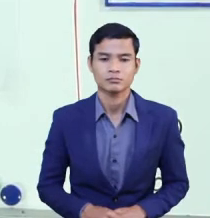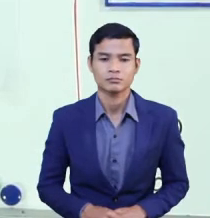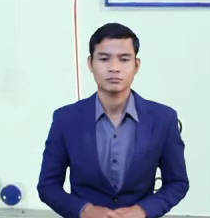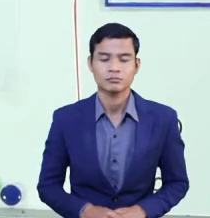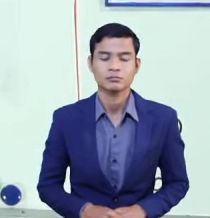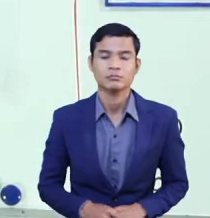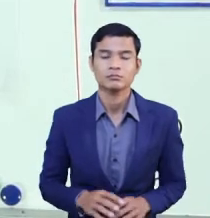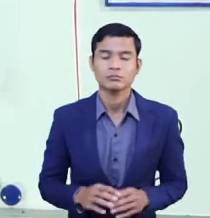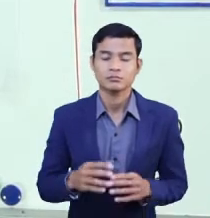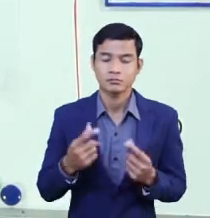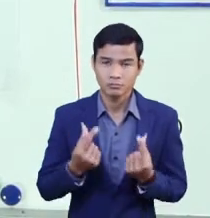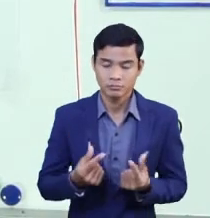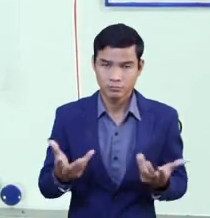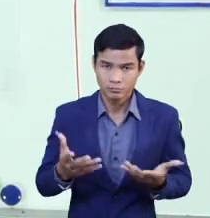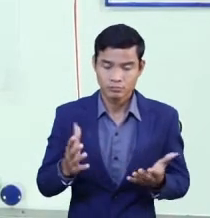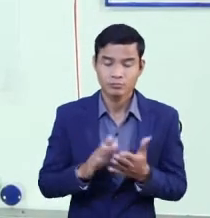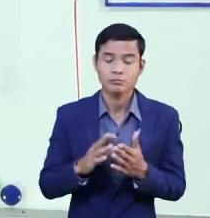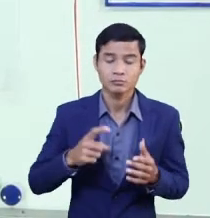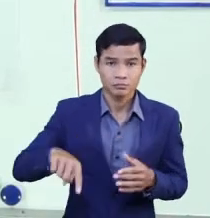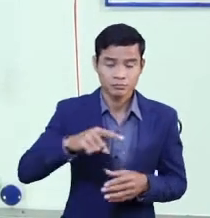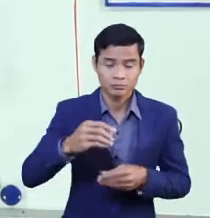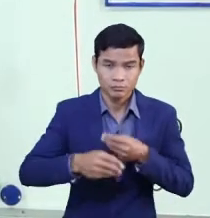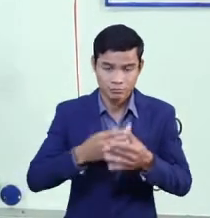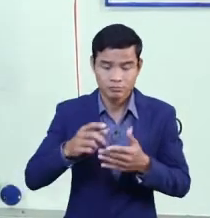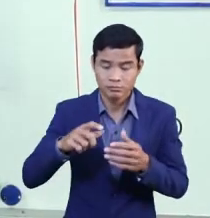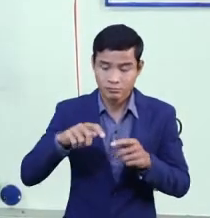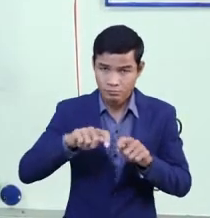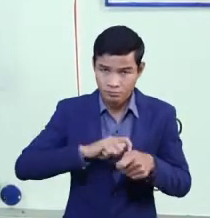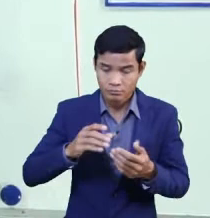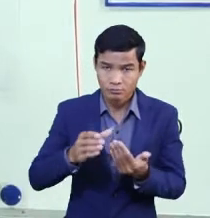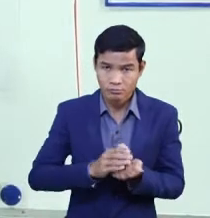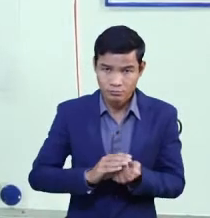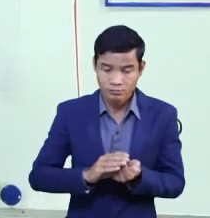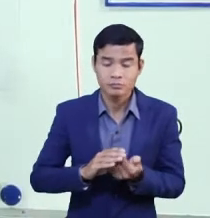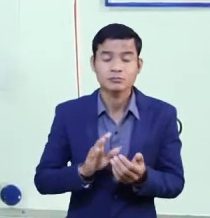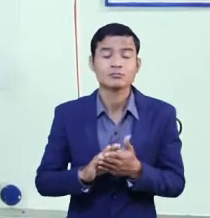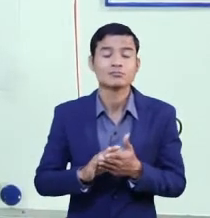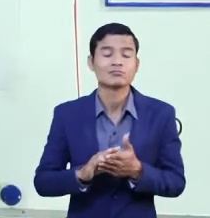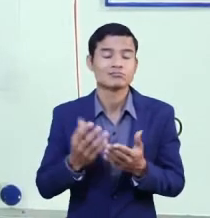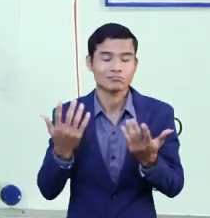ចូលទស្សនាចំនួនប៉ុន្មានទេកូនចាចំនួន